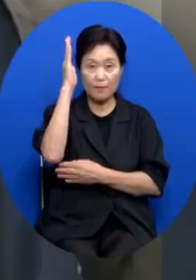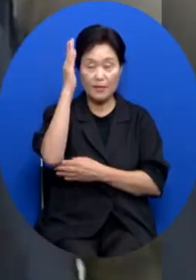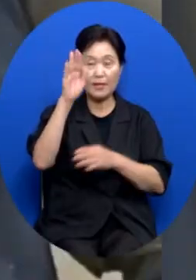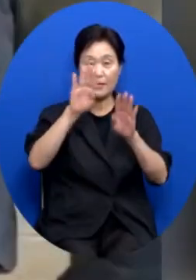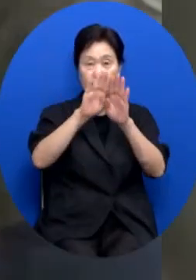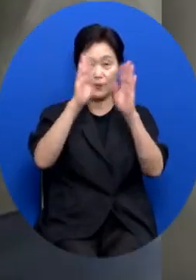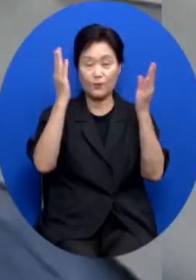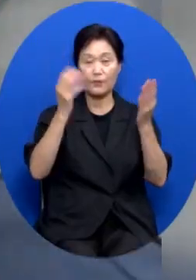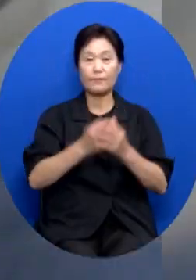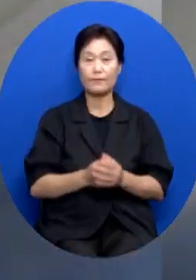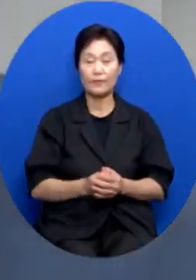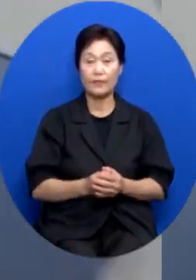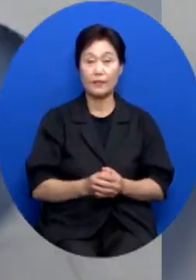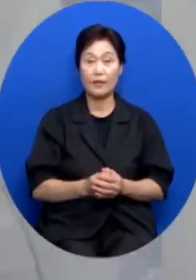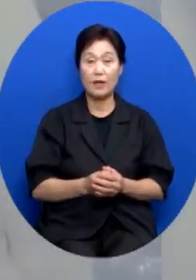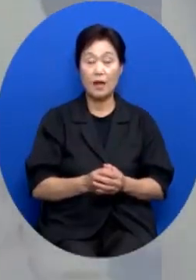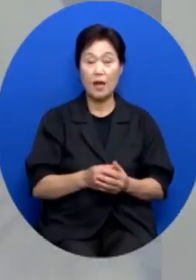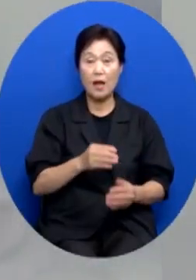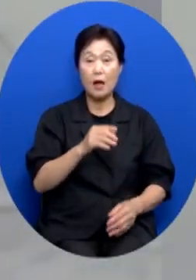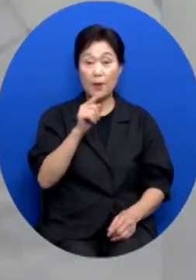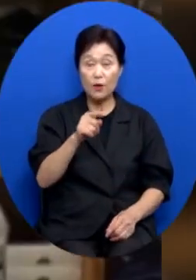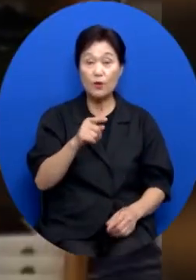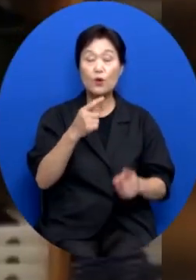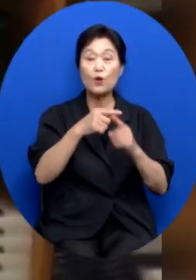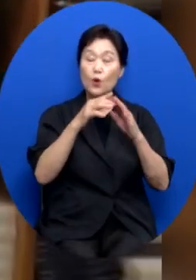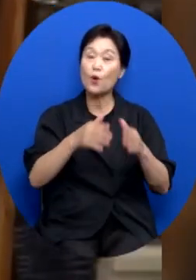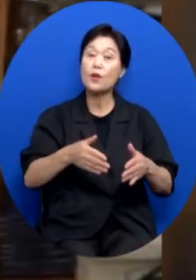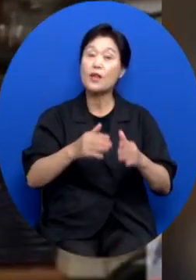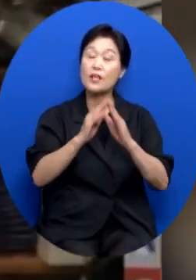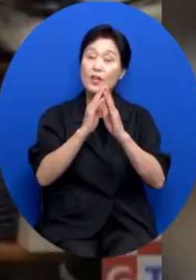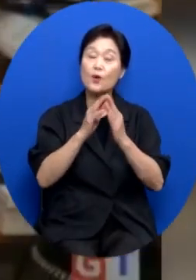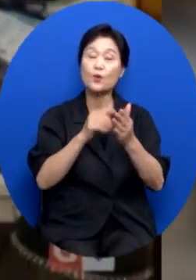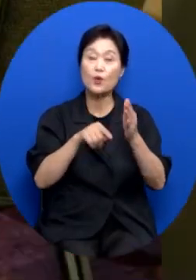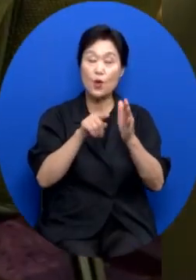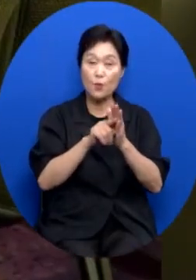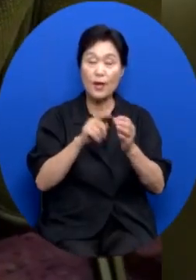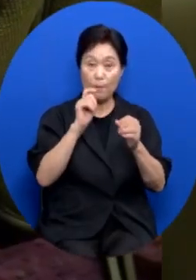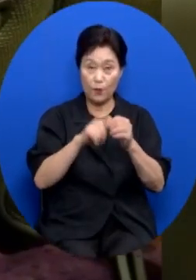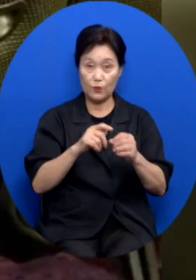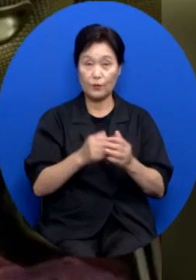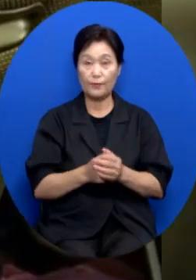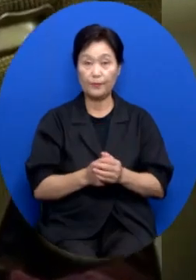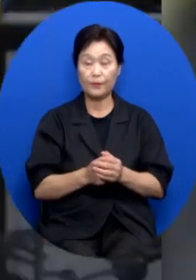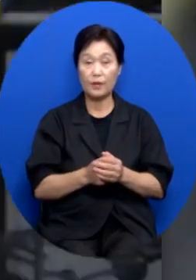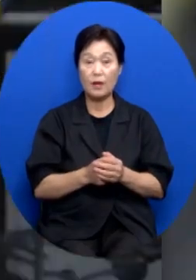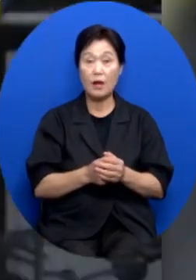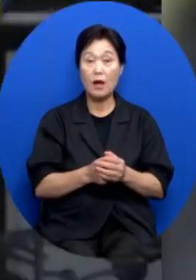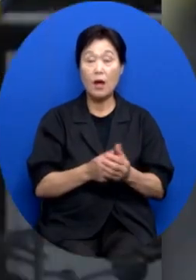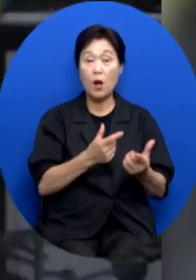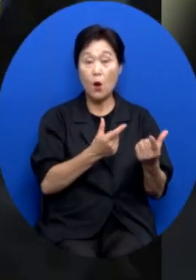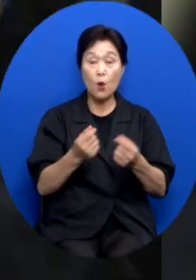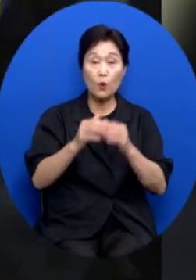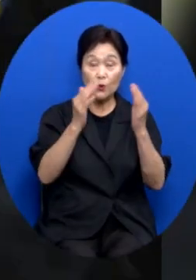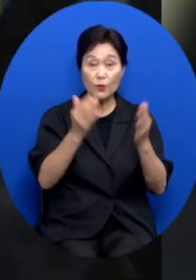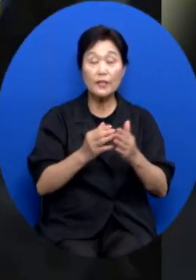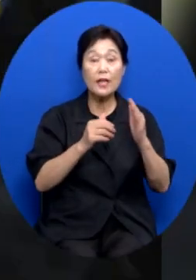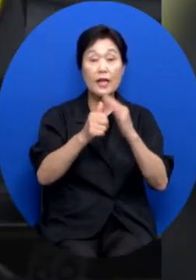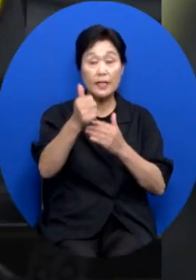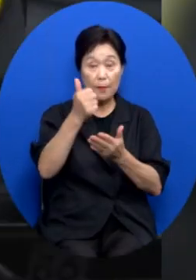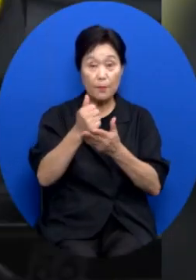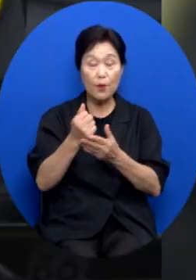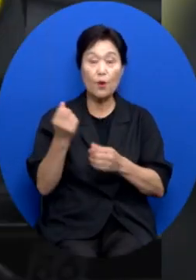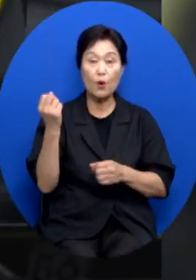개최합니다 지속가능한 바로 그 교회 세우기를 주제로 열리는 워크숍에서는 한섬공동체 김성년 대표를